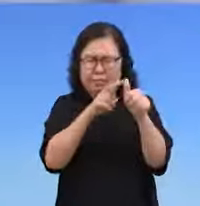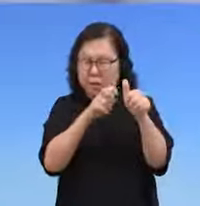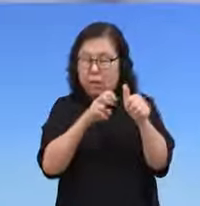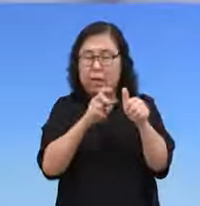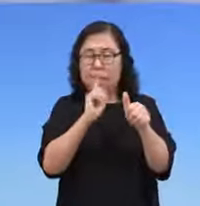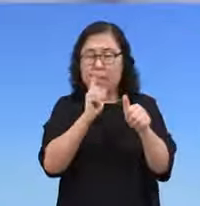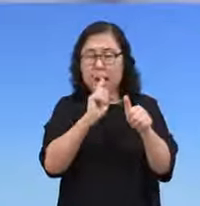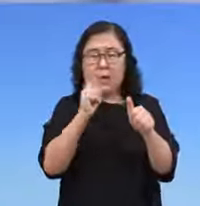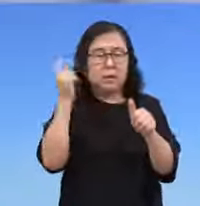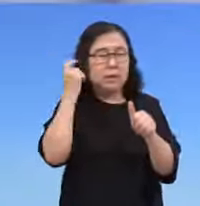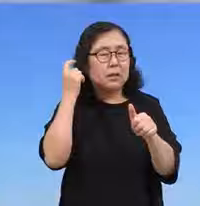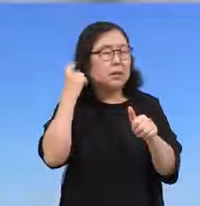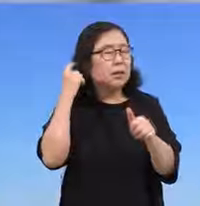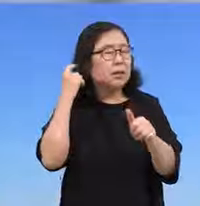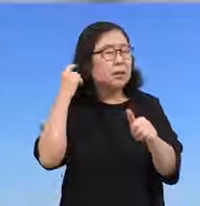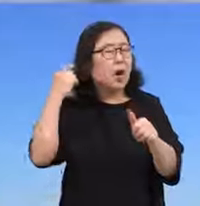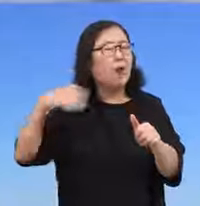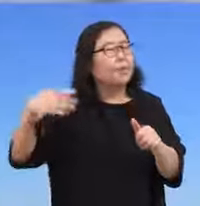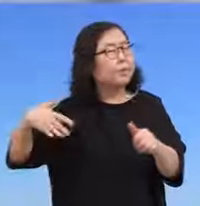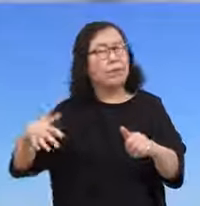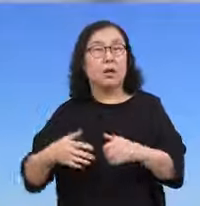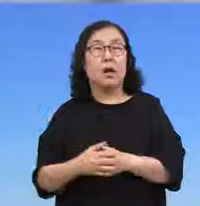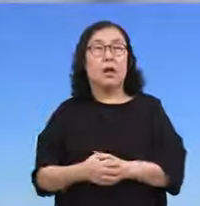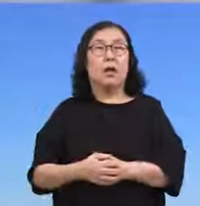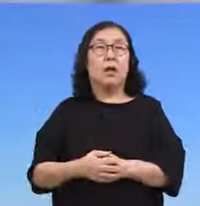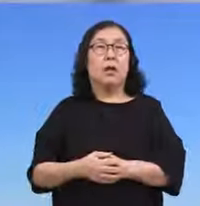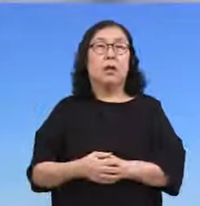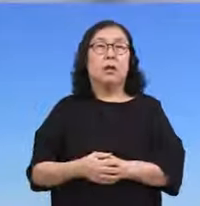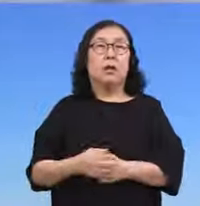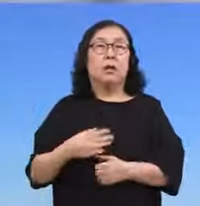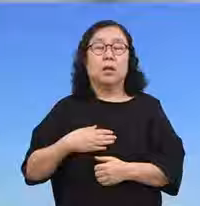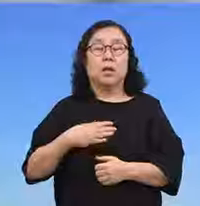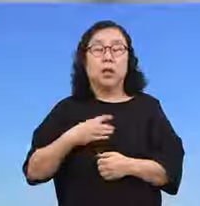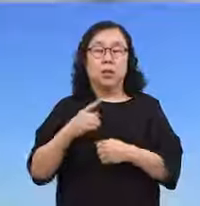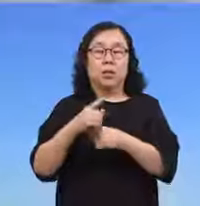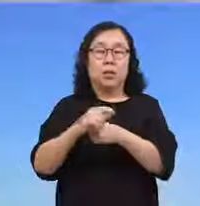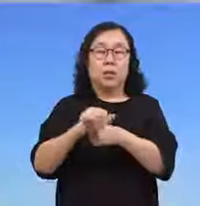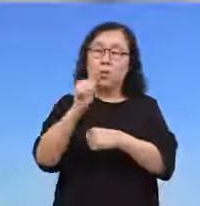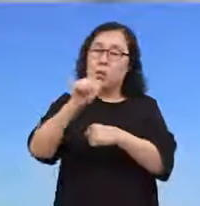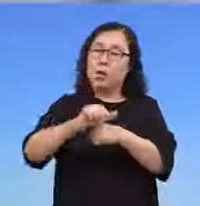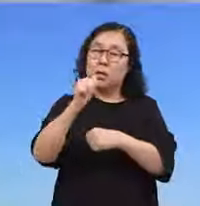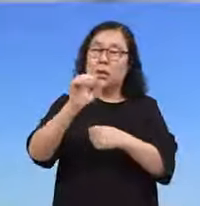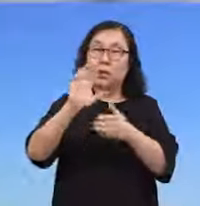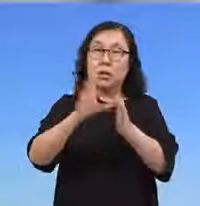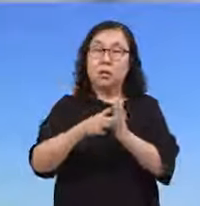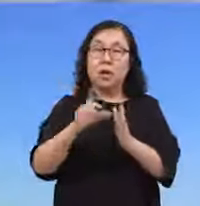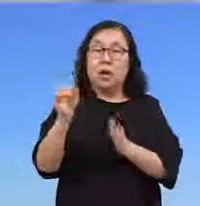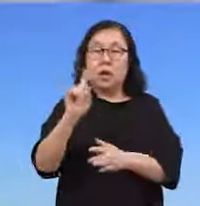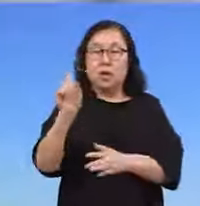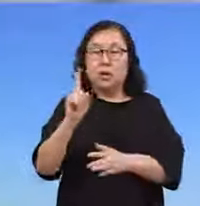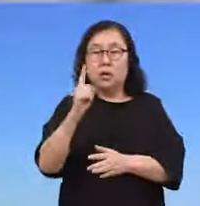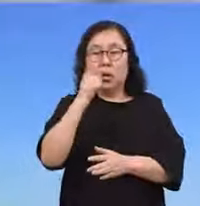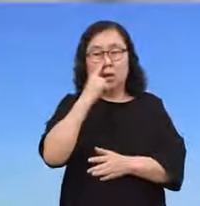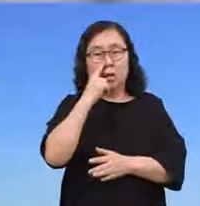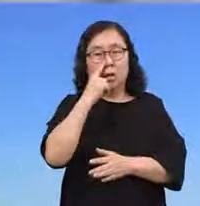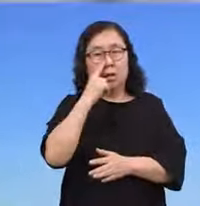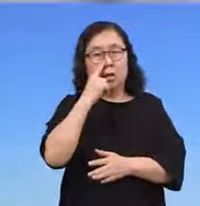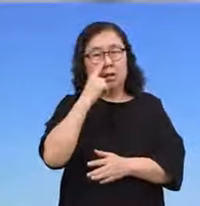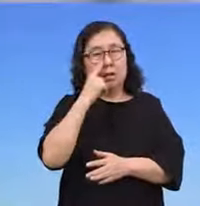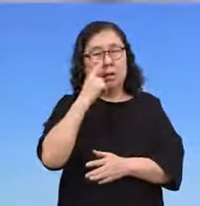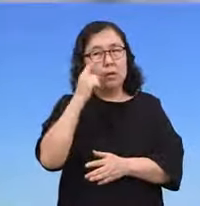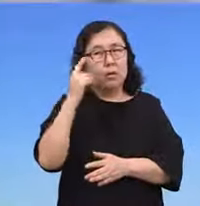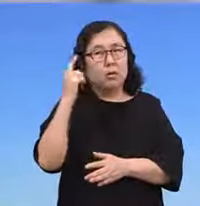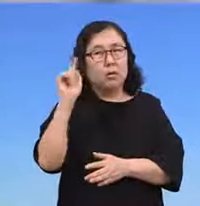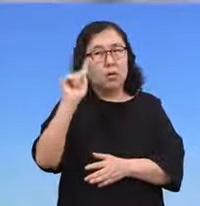미워요. 제가 국민학교 초등학교 5학년 부서를 맡던 교육전도사 시절에 어린 꼬맹이가 뭐 그런 말을